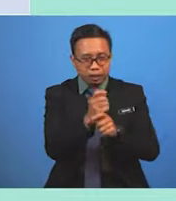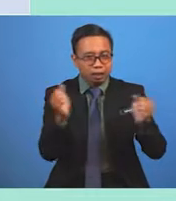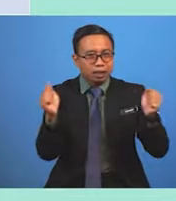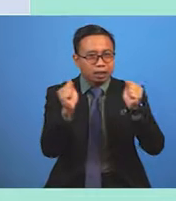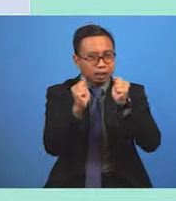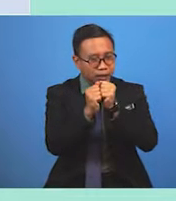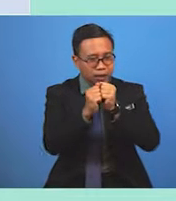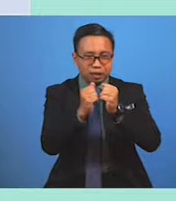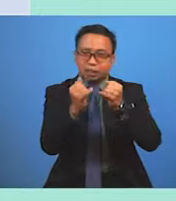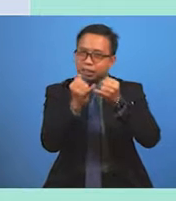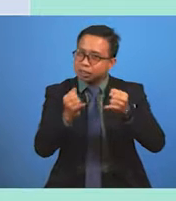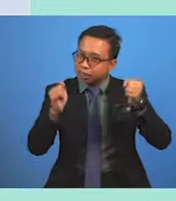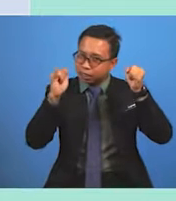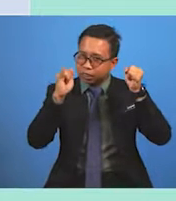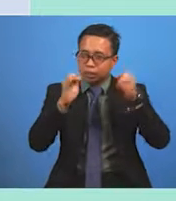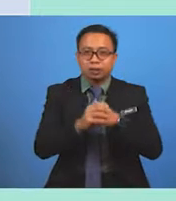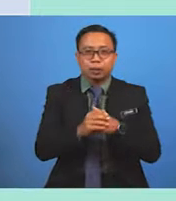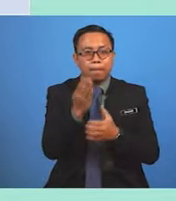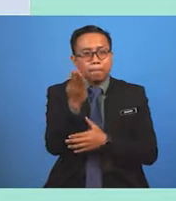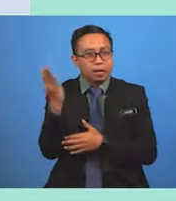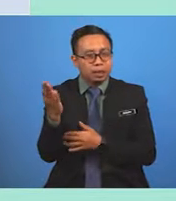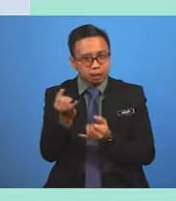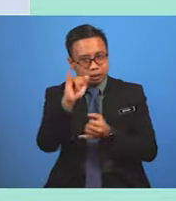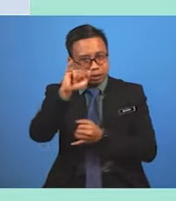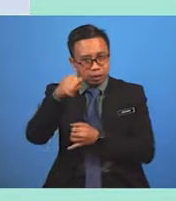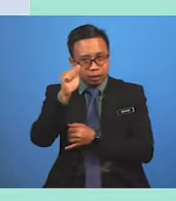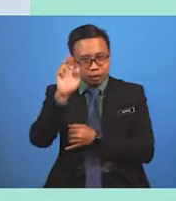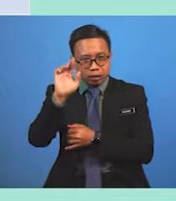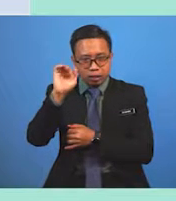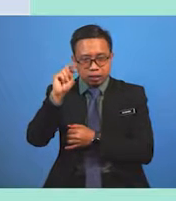jaring. Bahan yang kita gunakan ialah jaring.